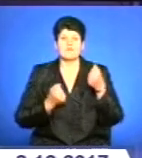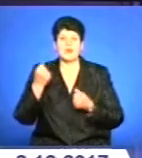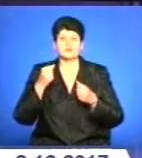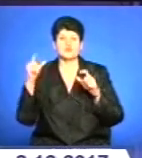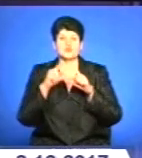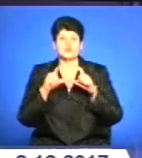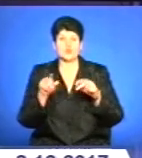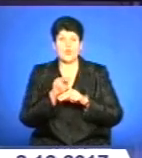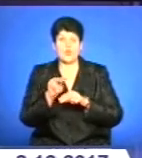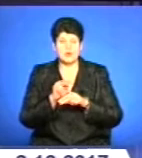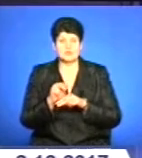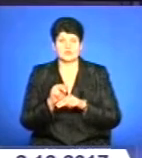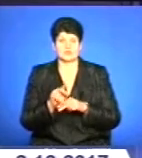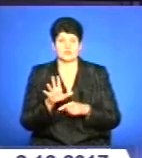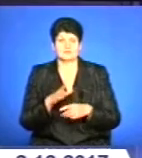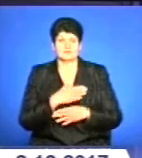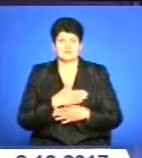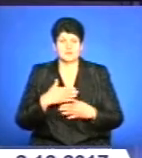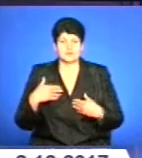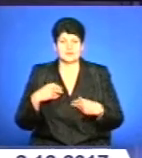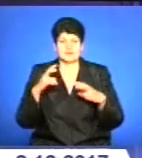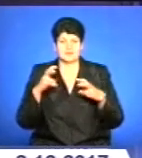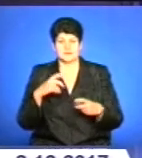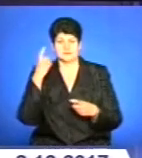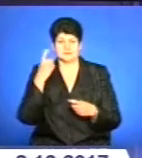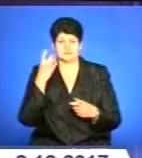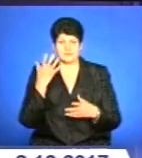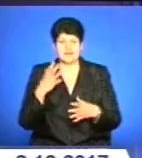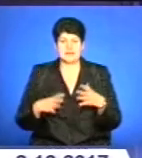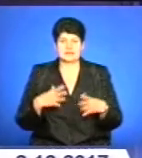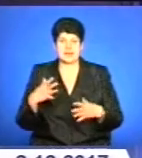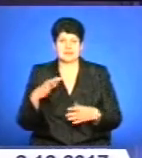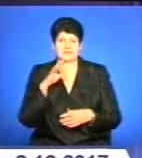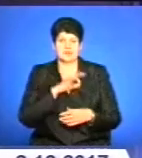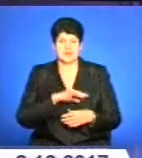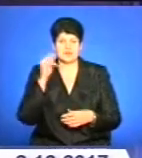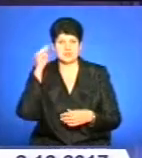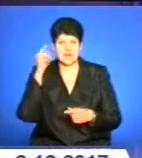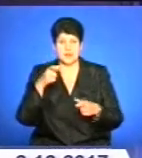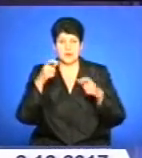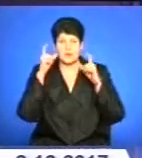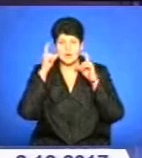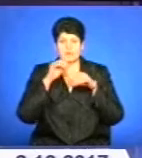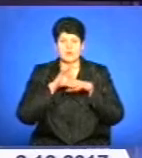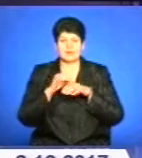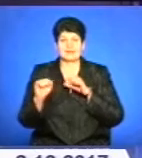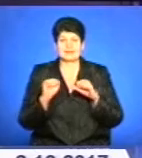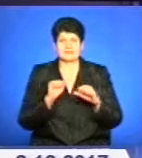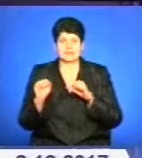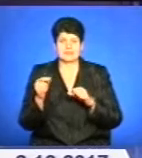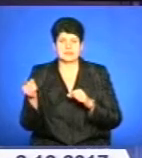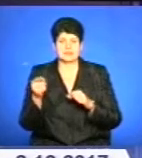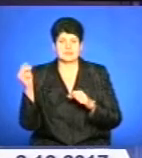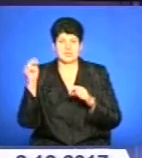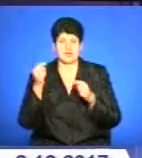застерегти майбутніх водіїв сідати за кермо на підпитку. Тренінг із використання навчальних окулярів провели для керівників тернопільських